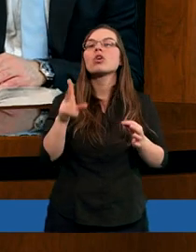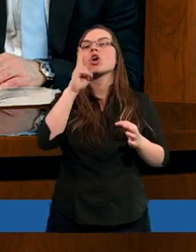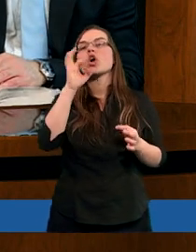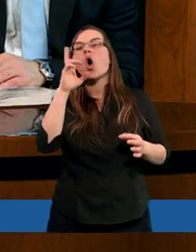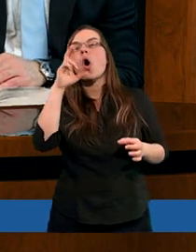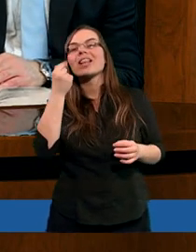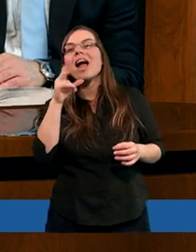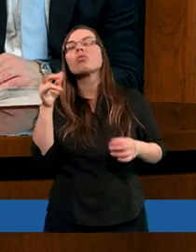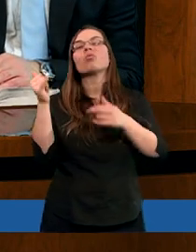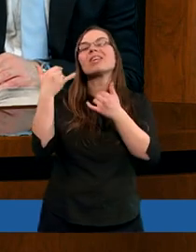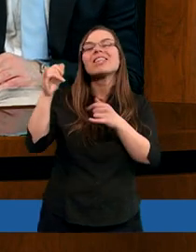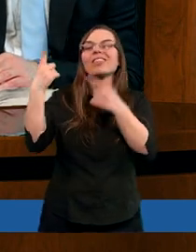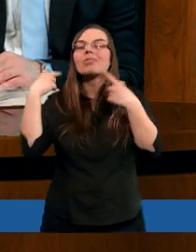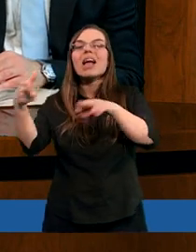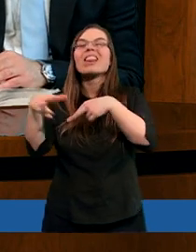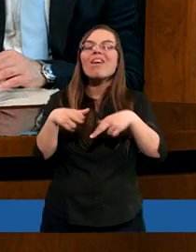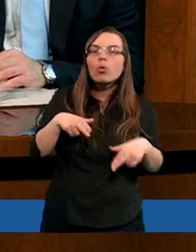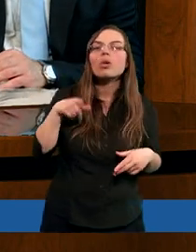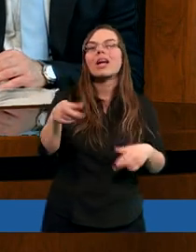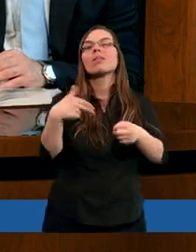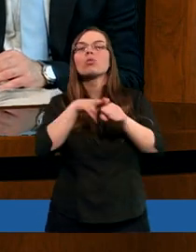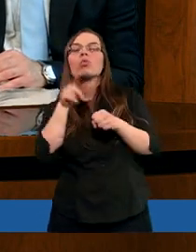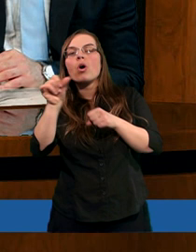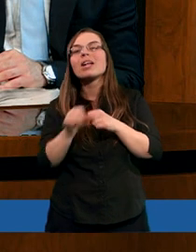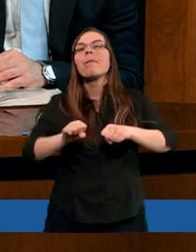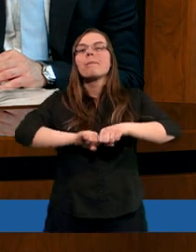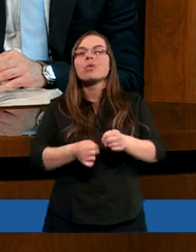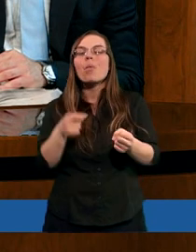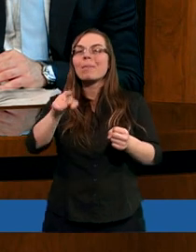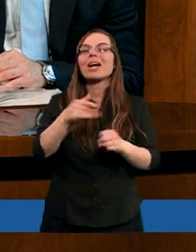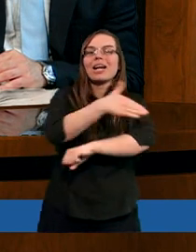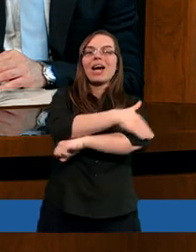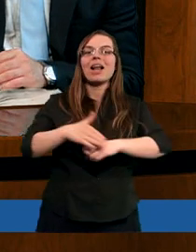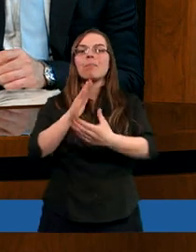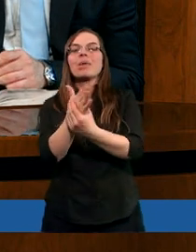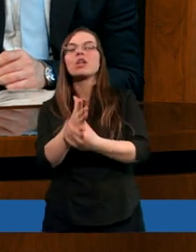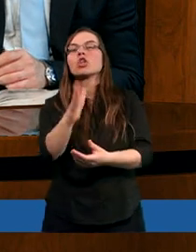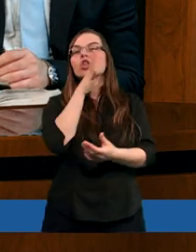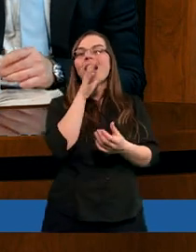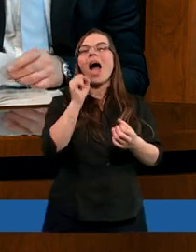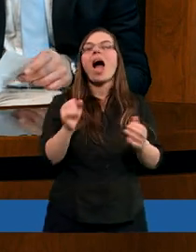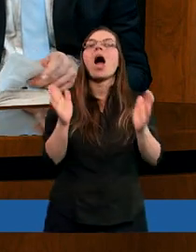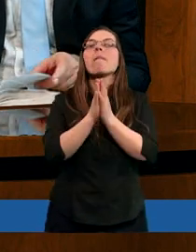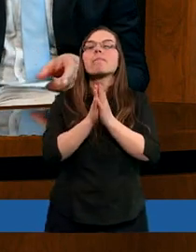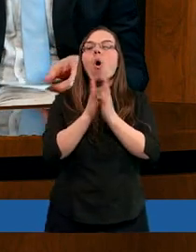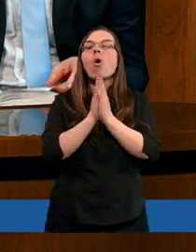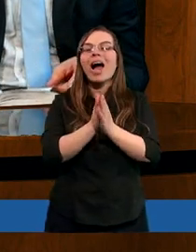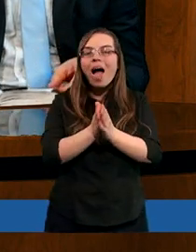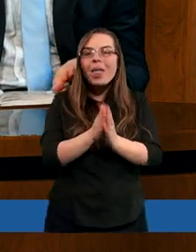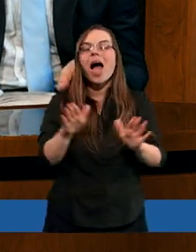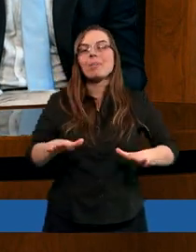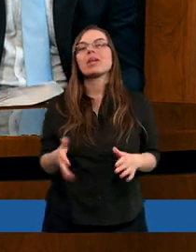Korneliuszem i nawróceniem pierwszych pogan. On jest tym, który przełamuje tą granicę między Żydami a poganami, a później ten fragment, kiedy